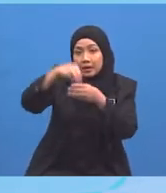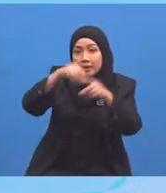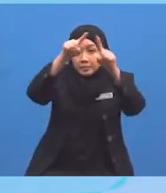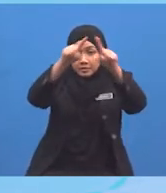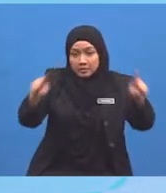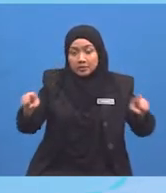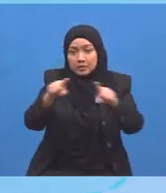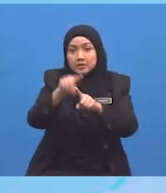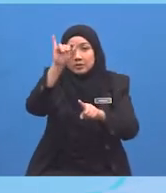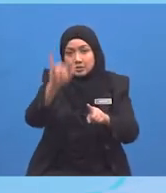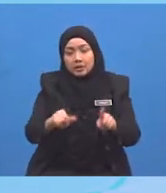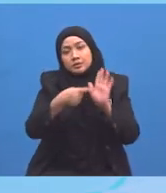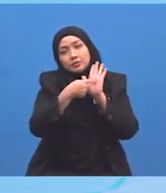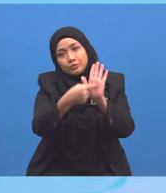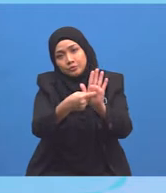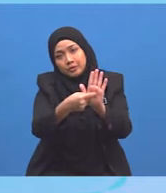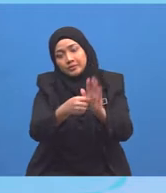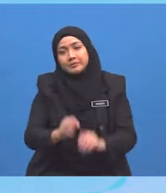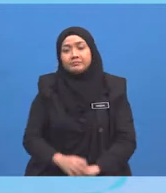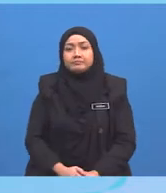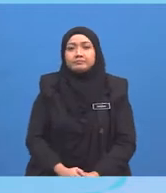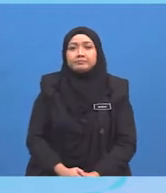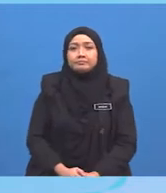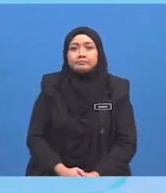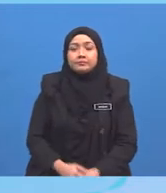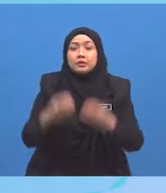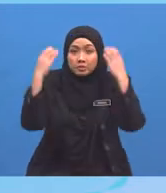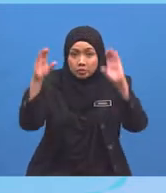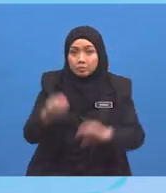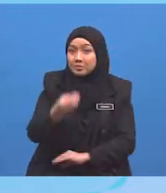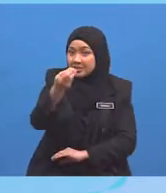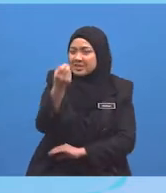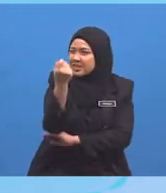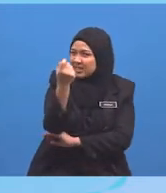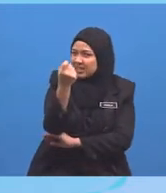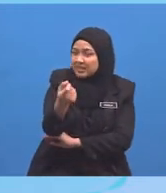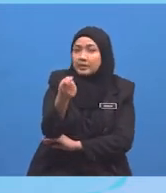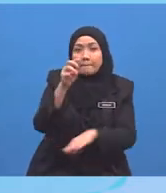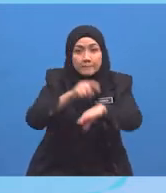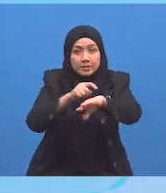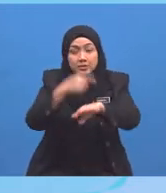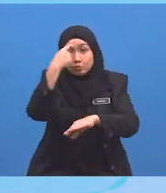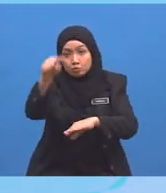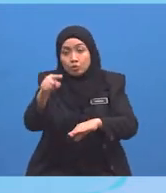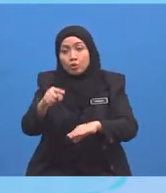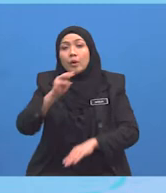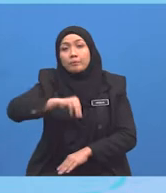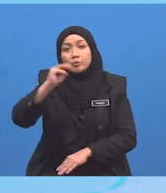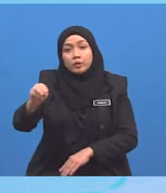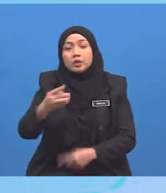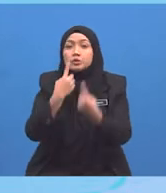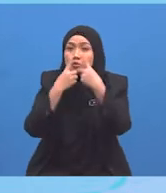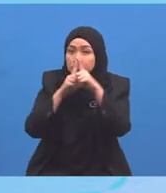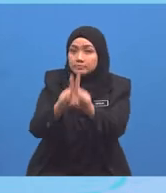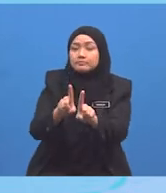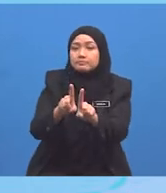berikut. Baiklah, cikgu berikan sedikit masa untuk murid mencuba soalan